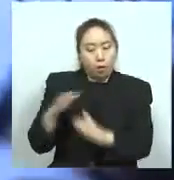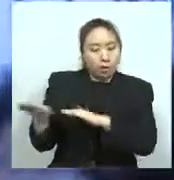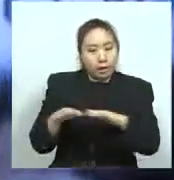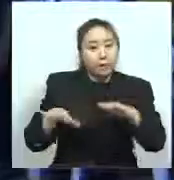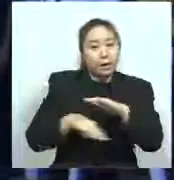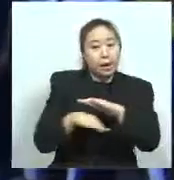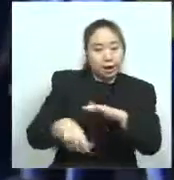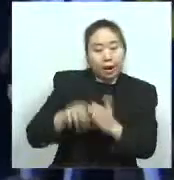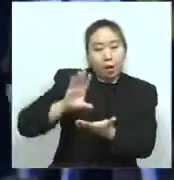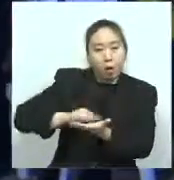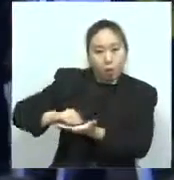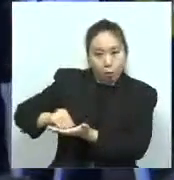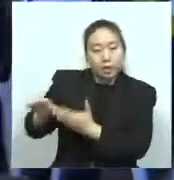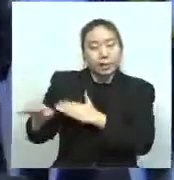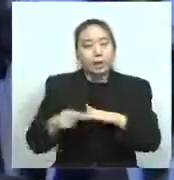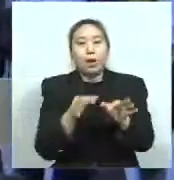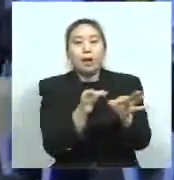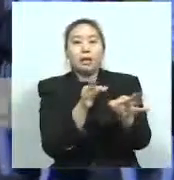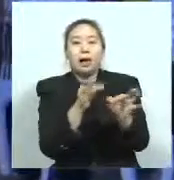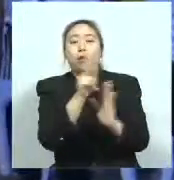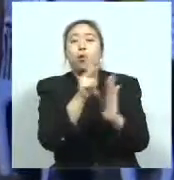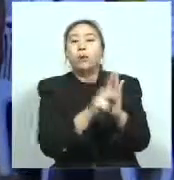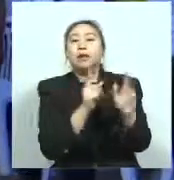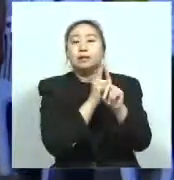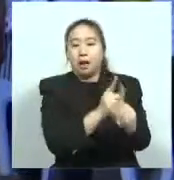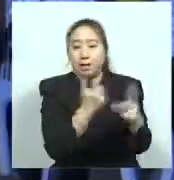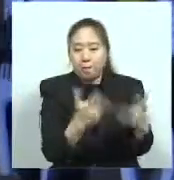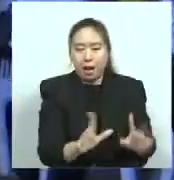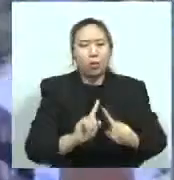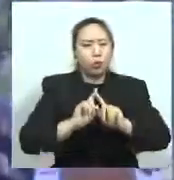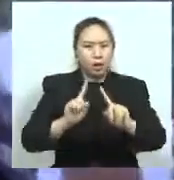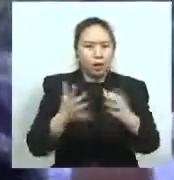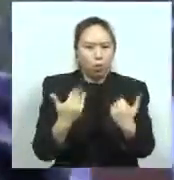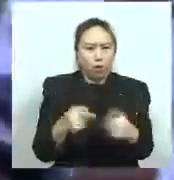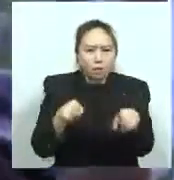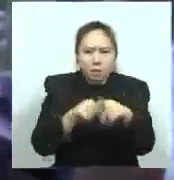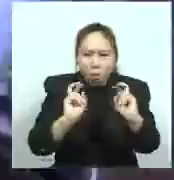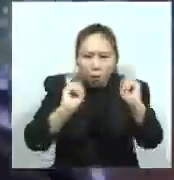มูลไว้เพื่อชี้แจงตามข้อกฎหมายแล้วแต่ก็ยอมรับว่าเรื่องนี้เป็นเรื่อง